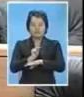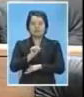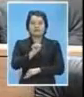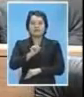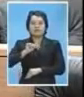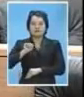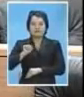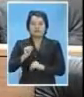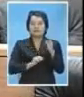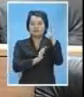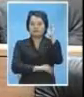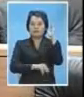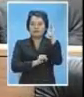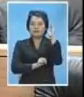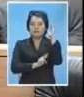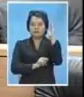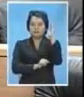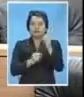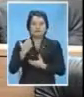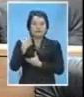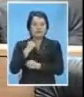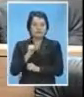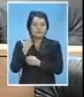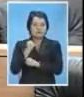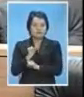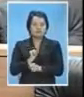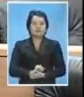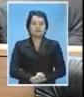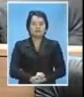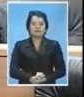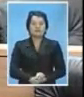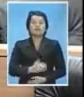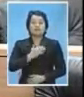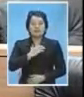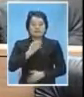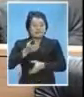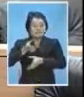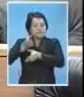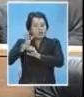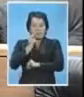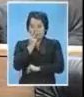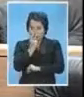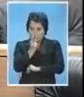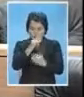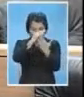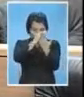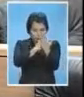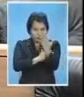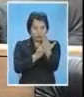ภาผู้แทนราษฎรจังหวัดนราธิวาสพรรคประชาธิปัตย์กับผมขออนุญาตให้ย้อนกลับไปดูในเนื้อหานิดหนึ่งครับท่านประธ